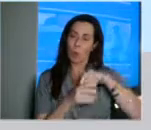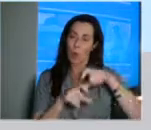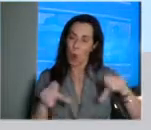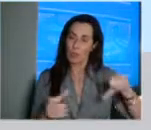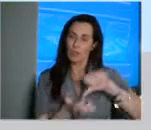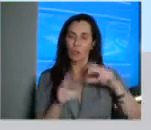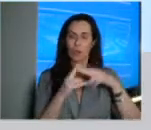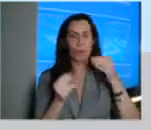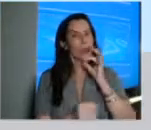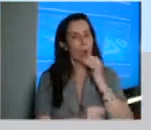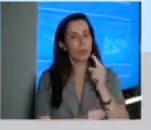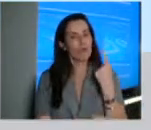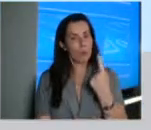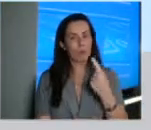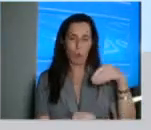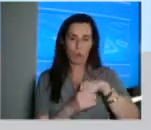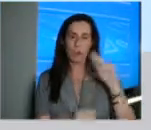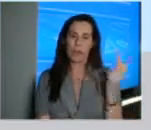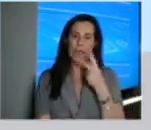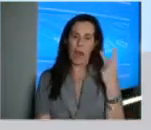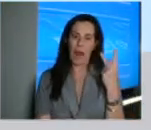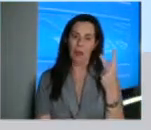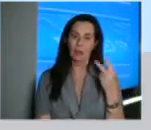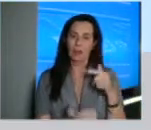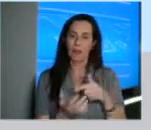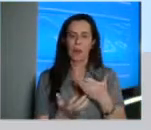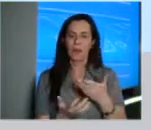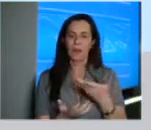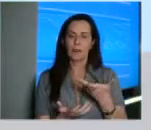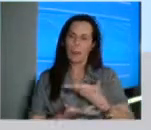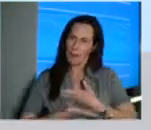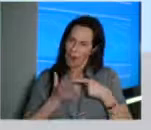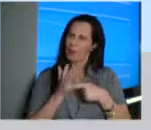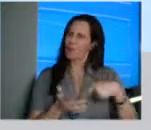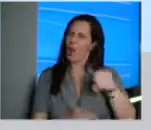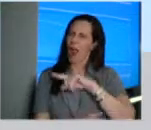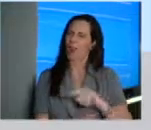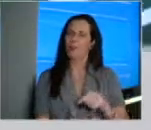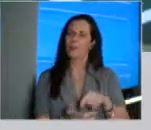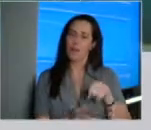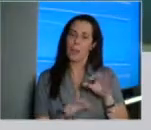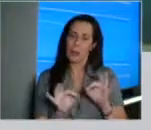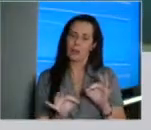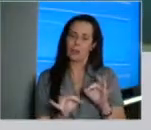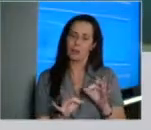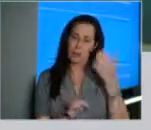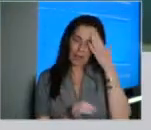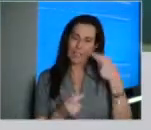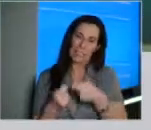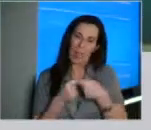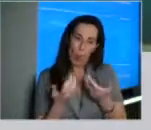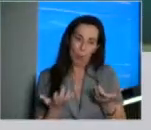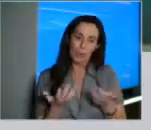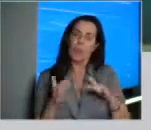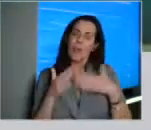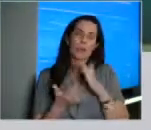אתה פוגש המון בני נוער שבעצמם מעורבים בקהילה, וכזה שואב ממשך. וגם ככה בעצם הכרתי את הארגון.